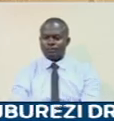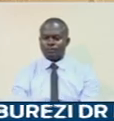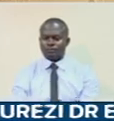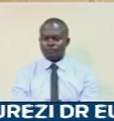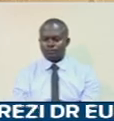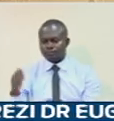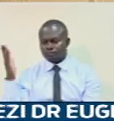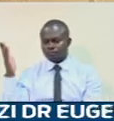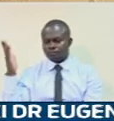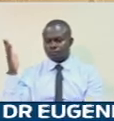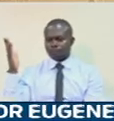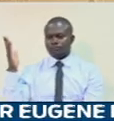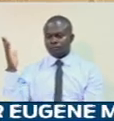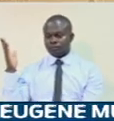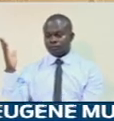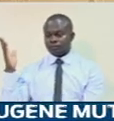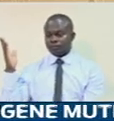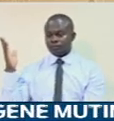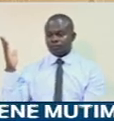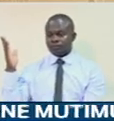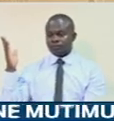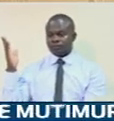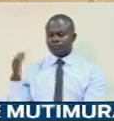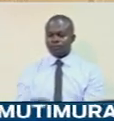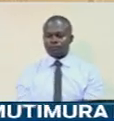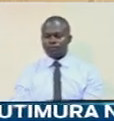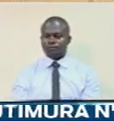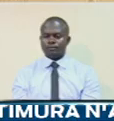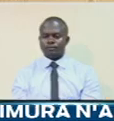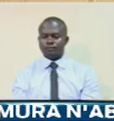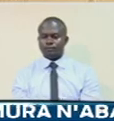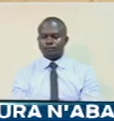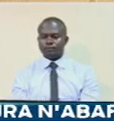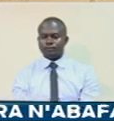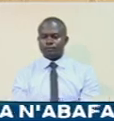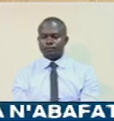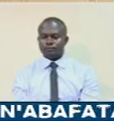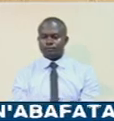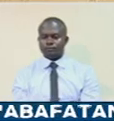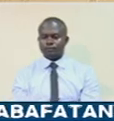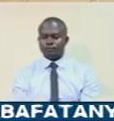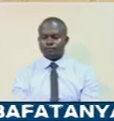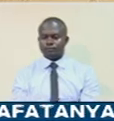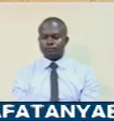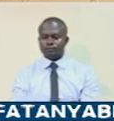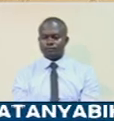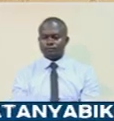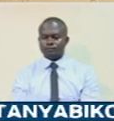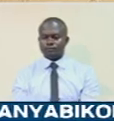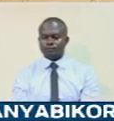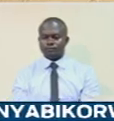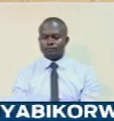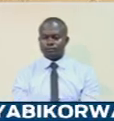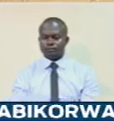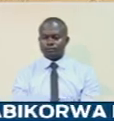kutumva no kutavuga. Nta makuru bafite ku buzima bw'imyororokere ko nta muntu n'umwe ubaganiriza. Ikindi ntago benshi baba baragiye mu mashuri